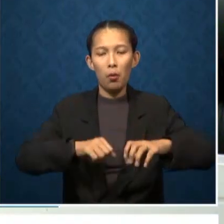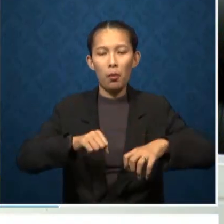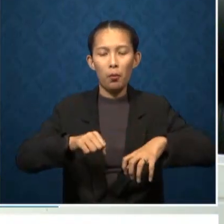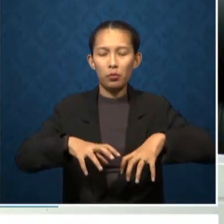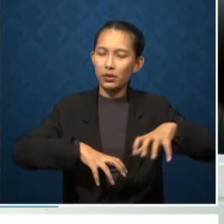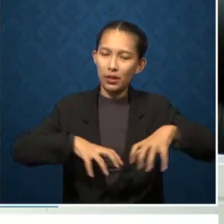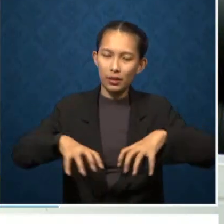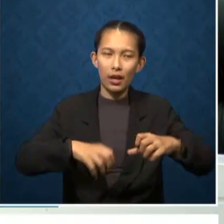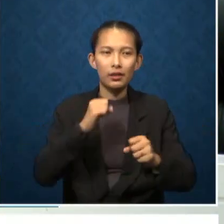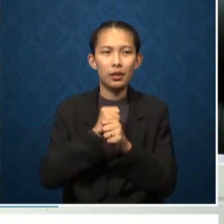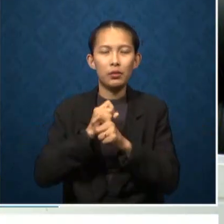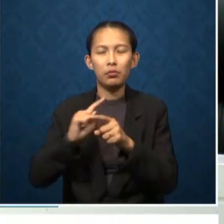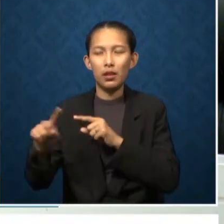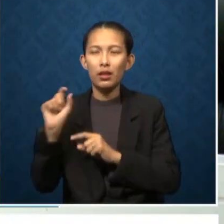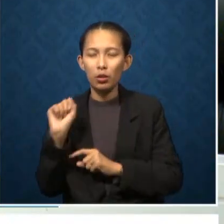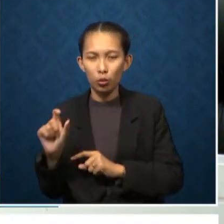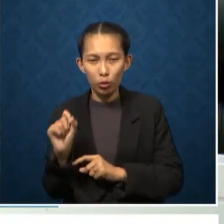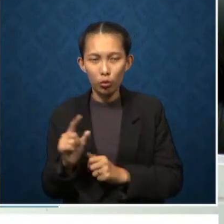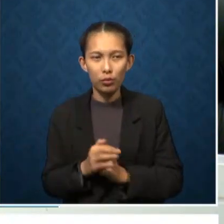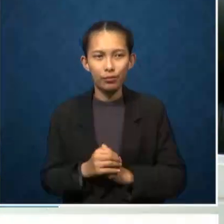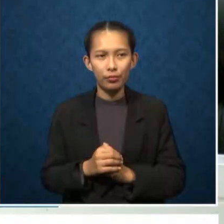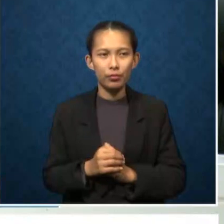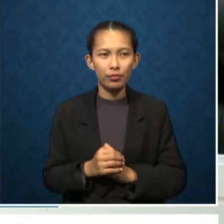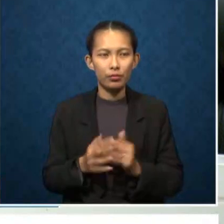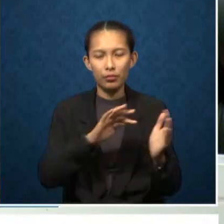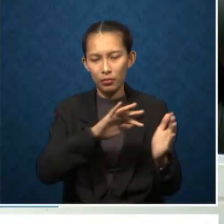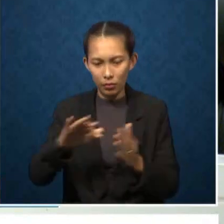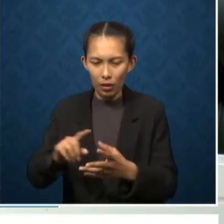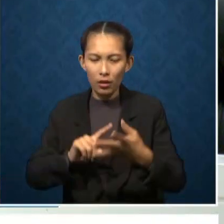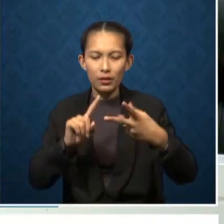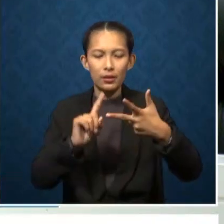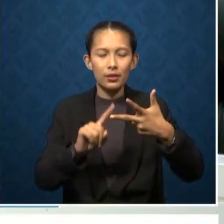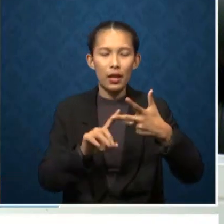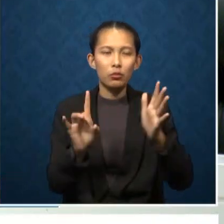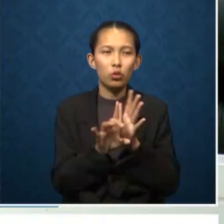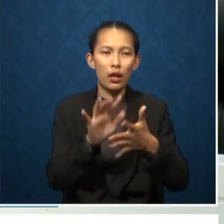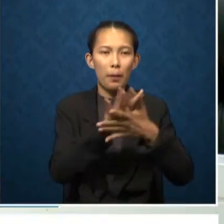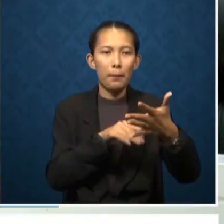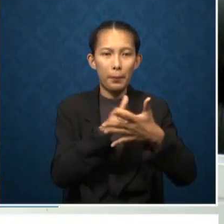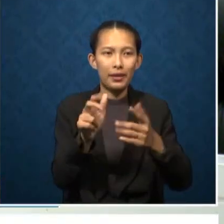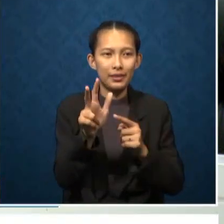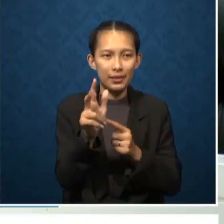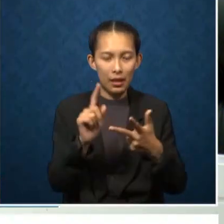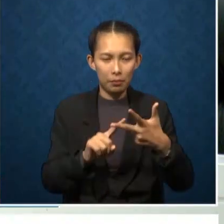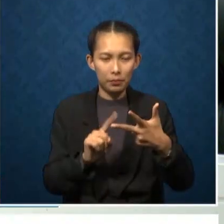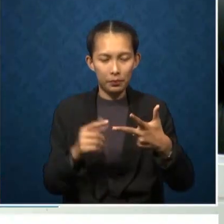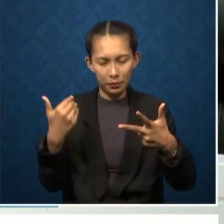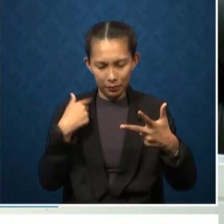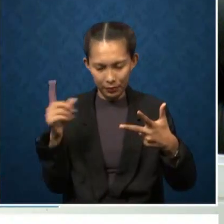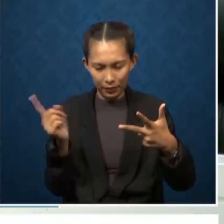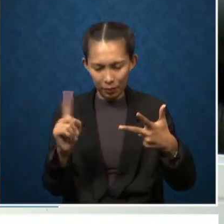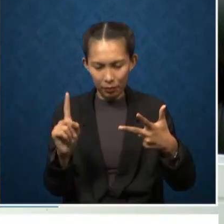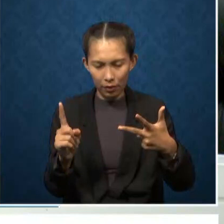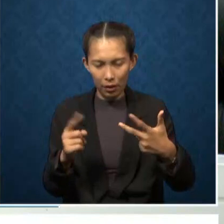ในภาวะวิกฤตเร่งด่วนมาถึงยุทธศาสตร์สุดท้ายนะคะคือยุทธศาสตร์ที่3ในรายงานฉบับนี้เป็นเรื่องของ